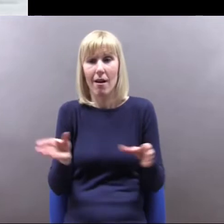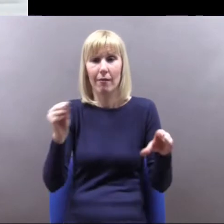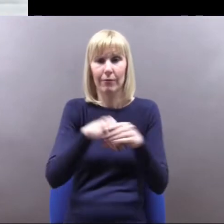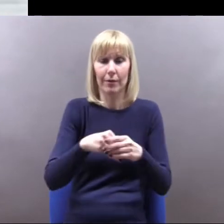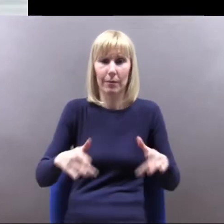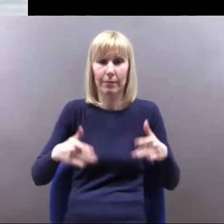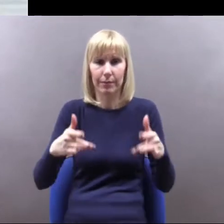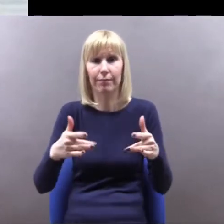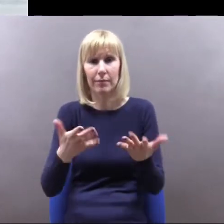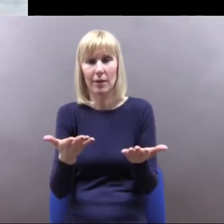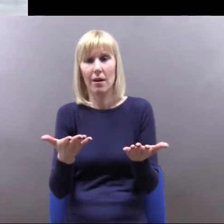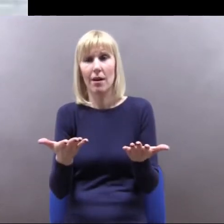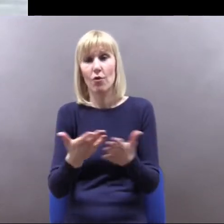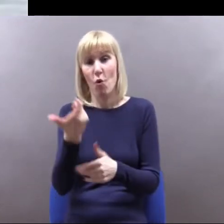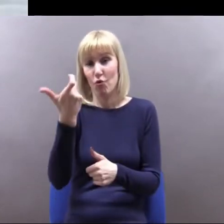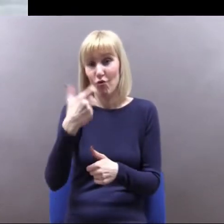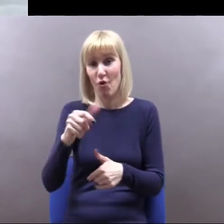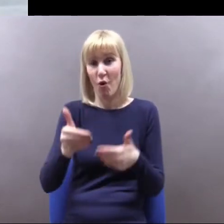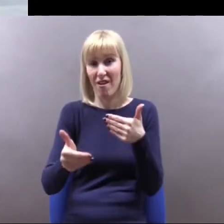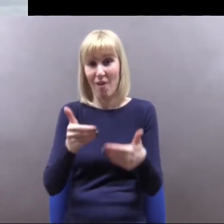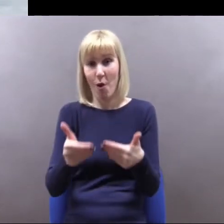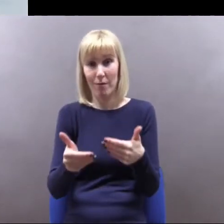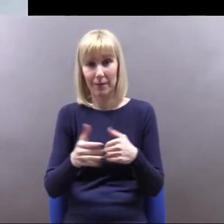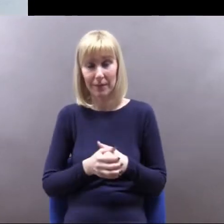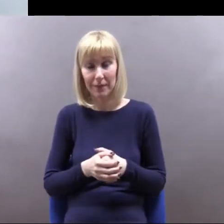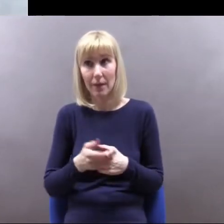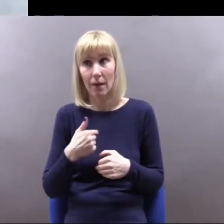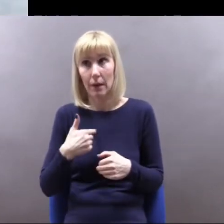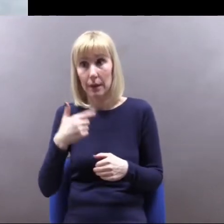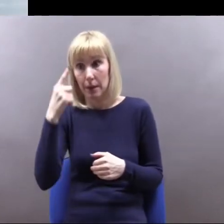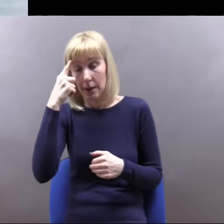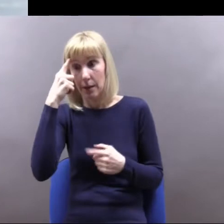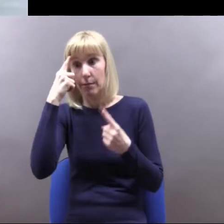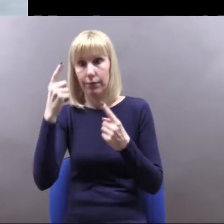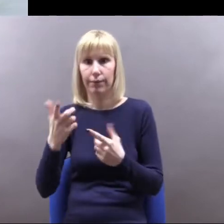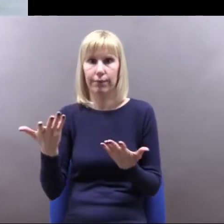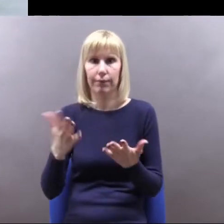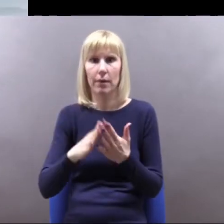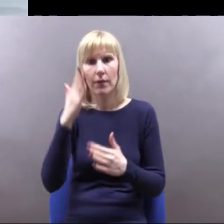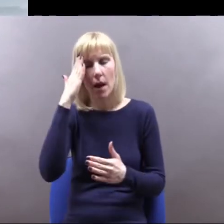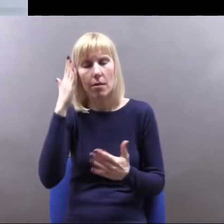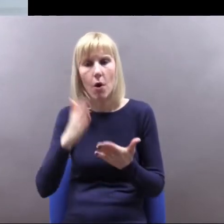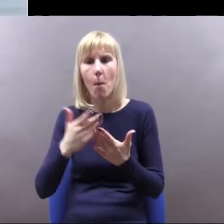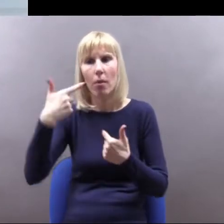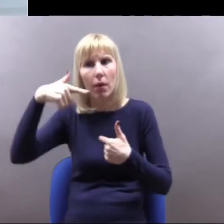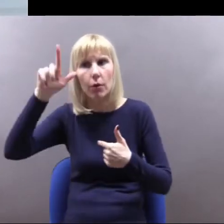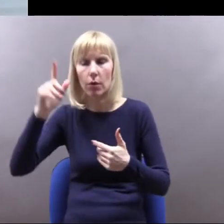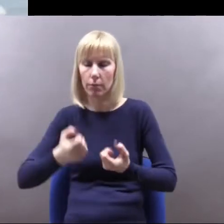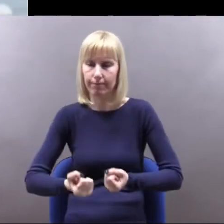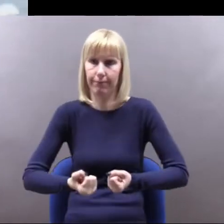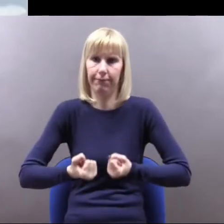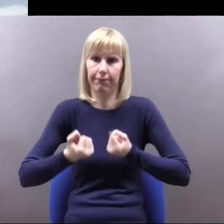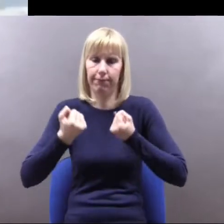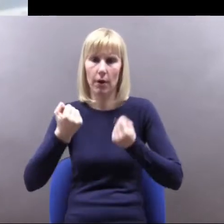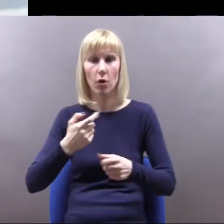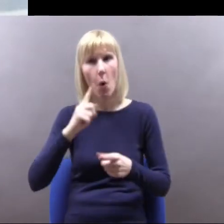ważę słabe 100 kg, może 90. No to należy sobie wyobrazić, że jest to przeżycie